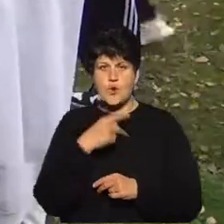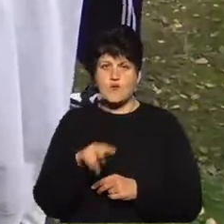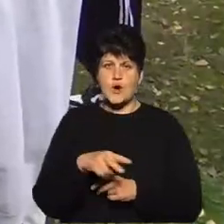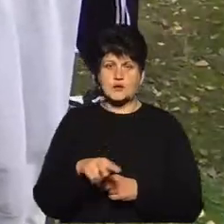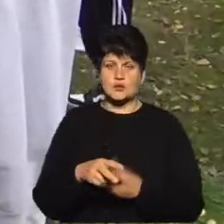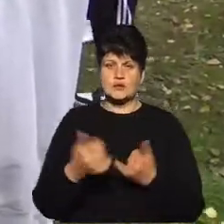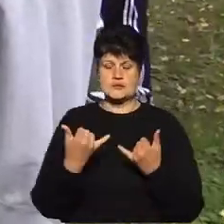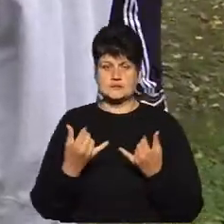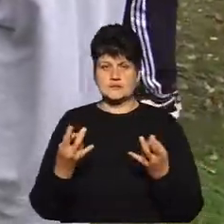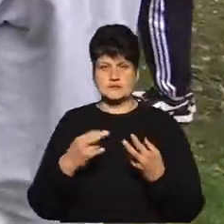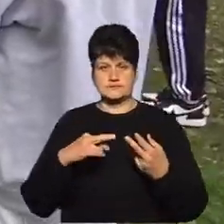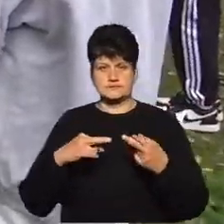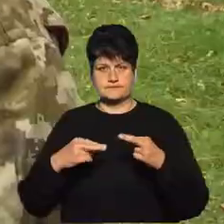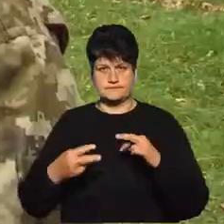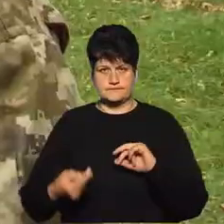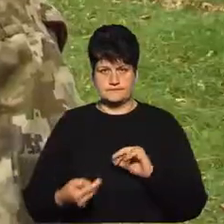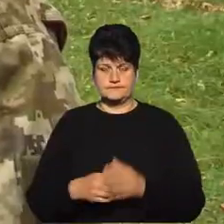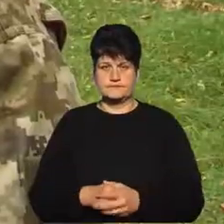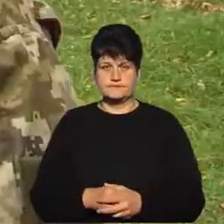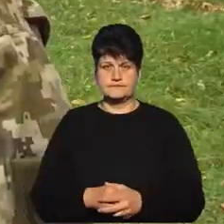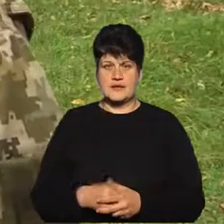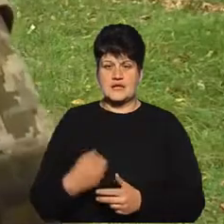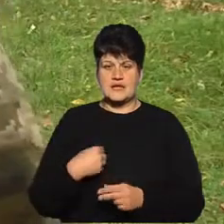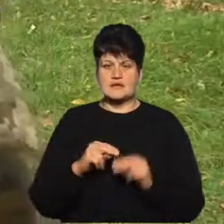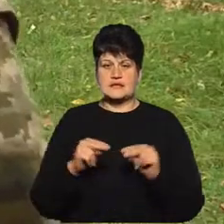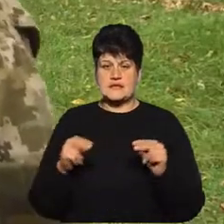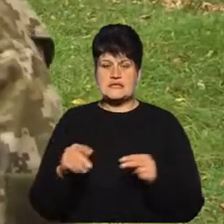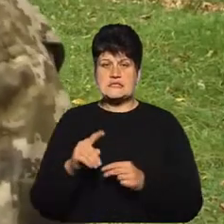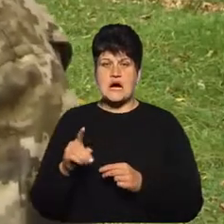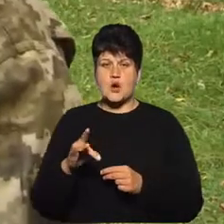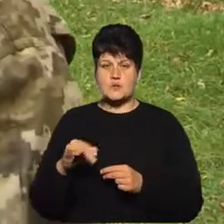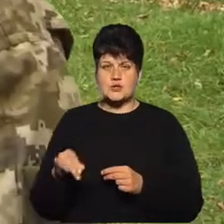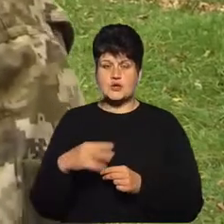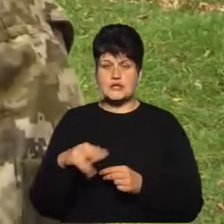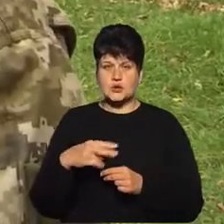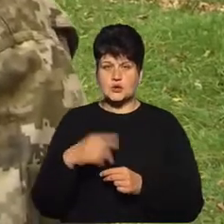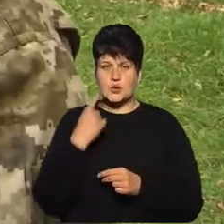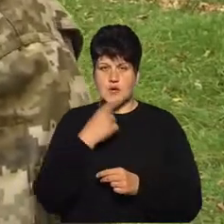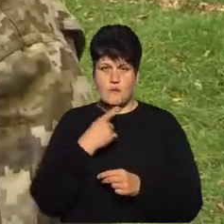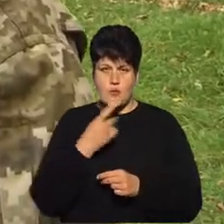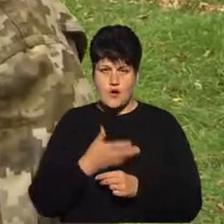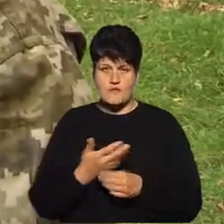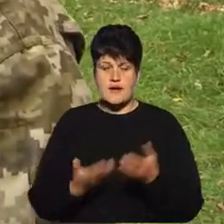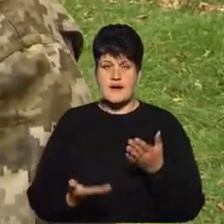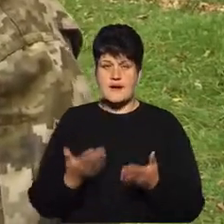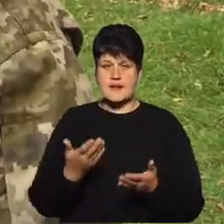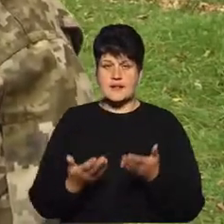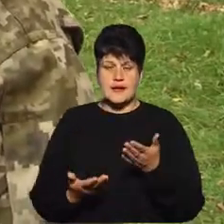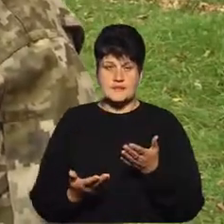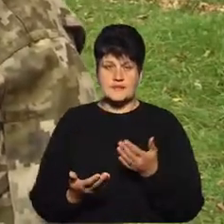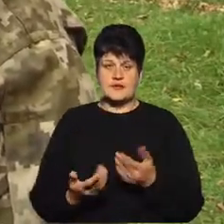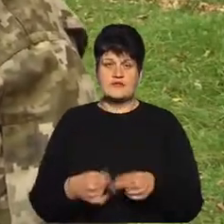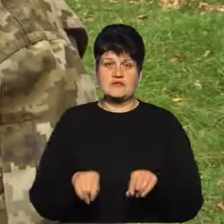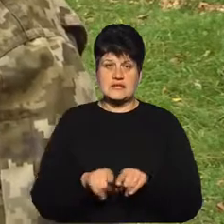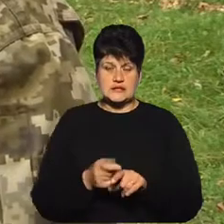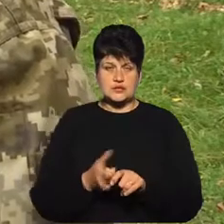Тепер довелося перекваліфікуватися. Я викладач зарубіжної літератури, української мови і літератури. Але в такий дуже